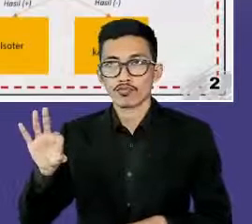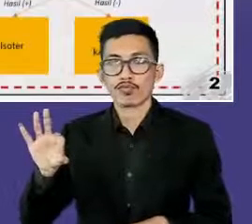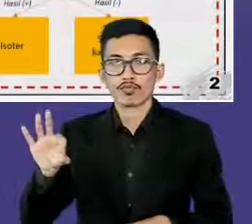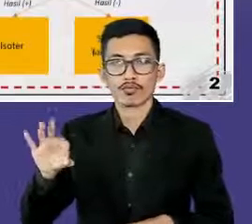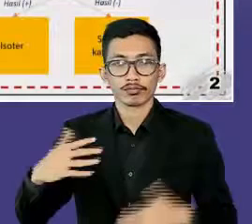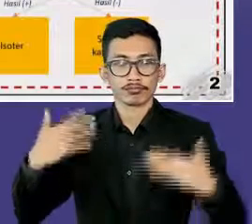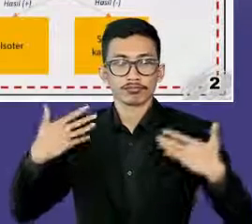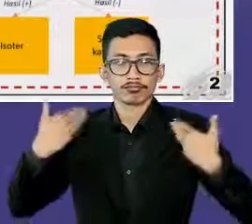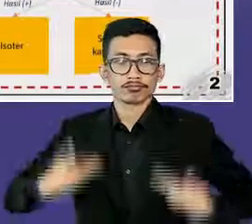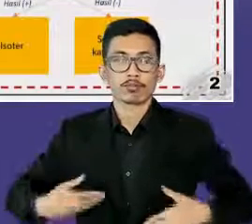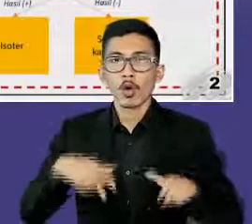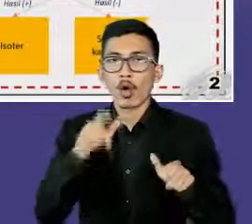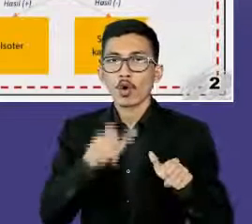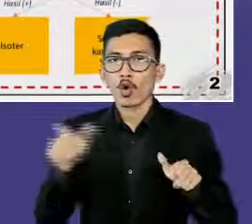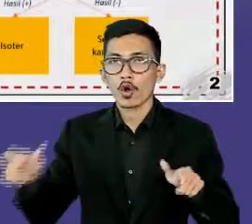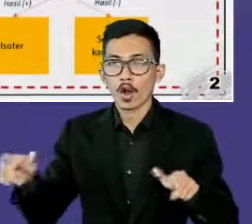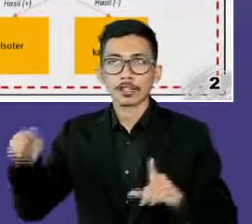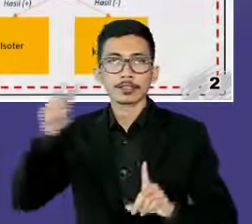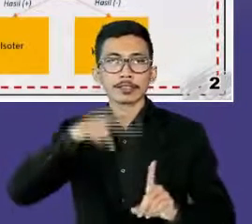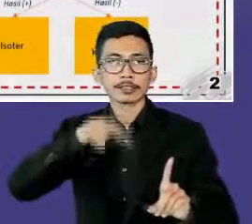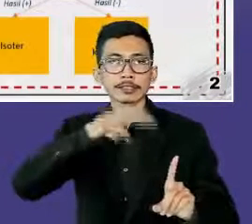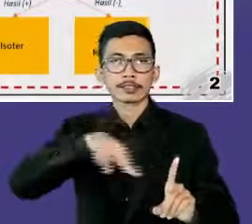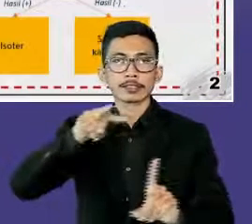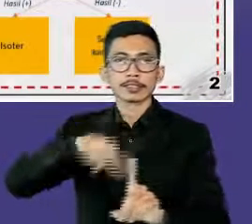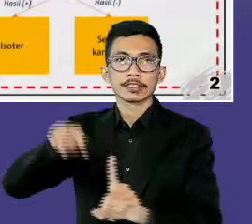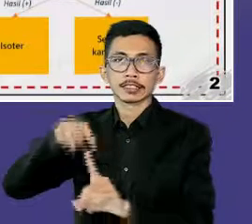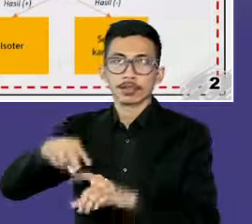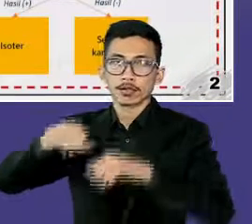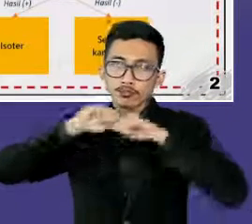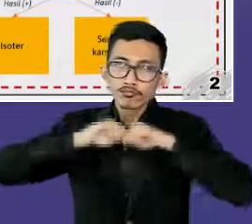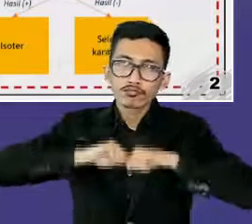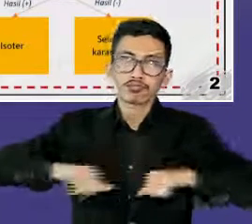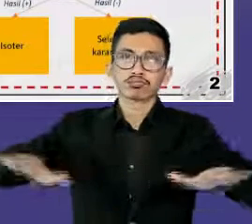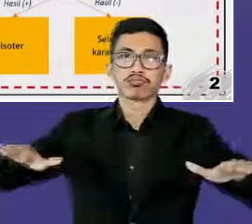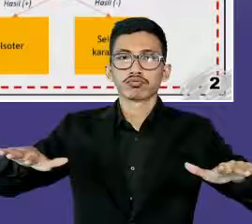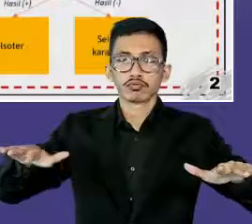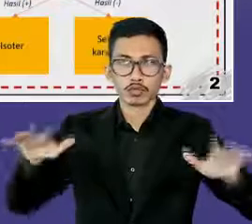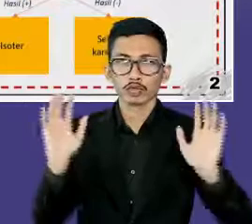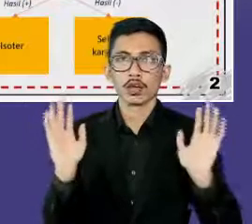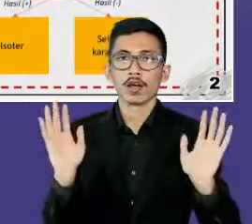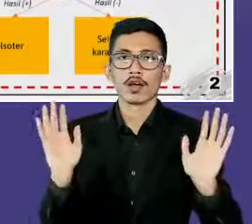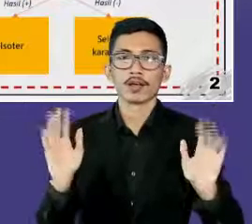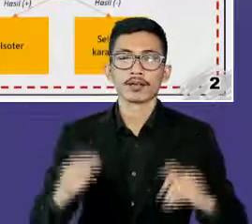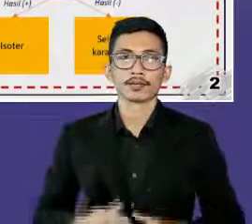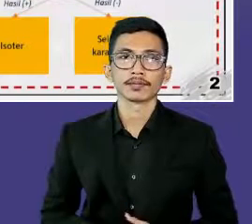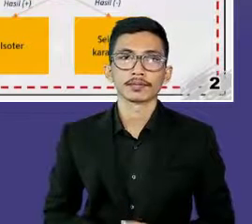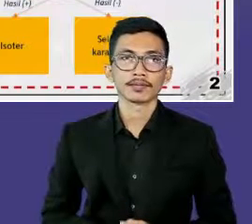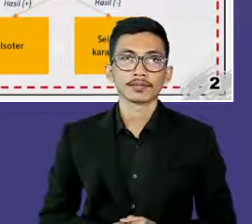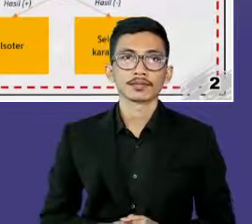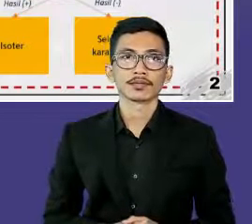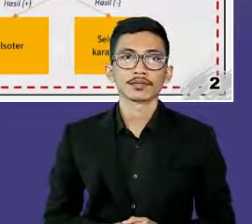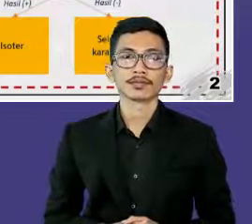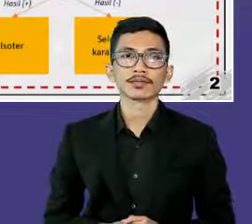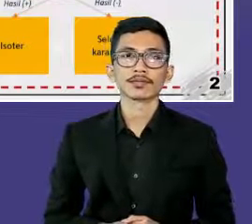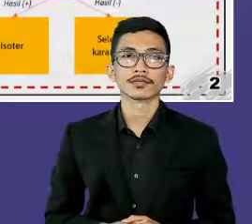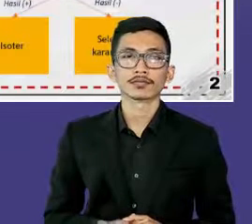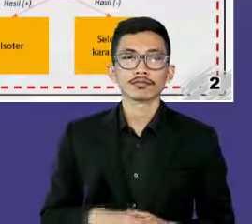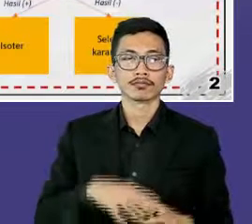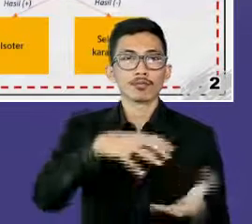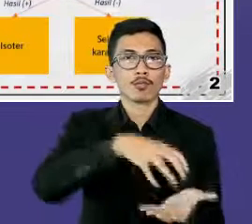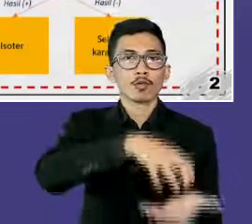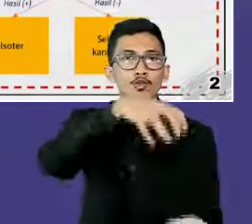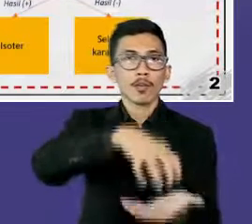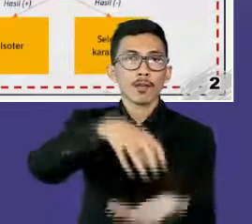Hai tenaga tracer dari TNI yang sudah tersebar di wilayah-wilayah Hai di posko-posko